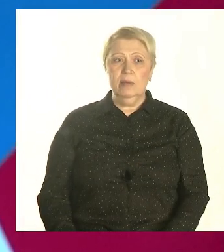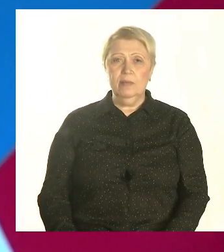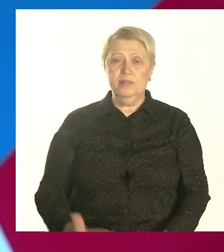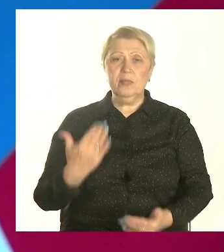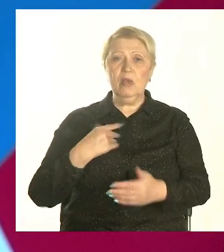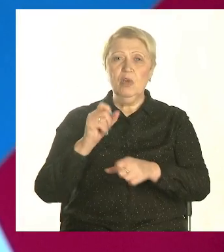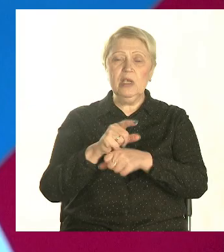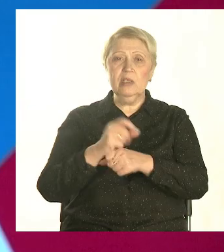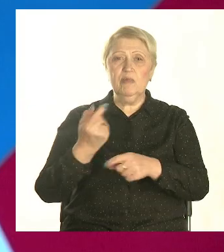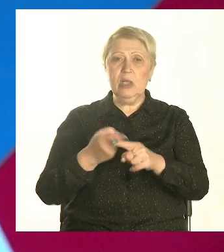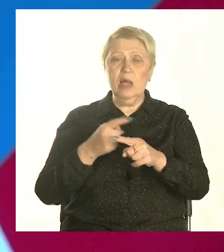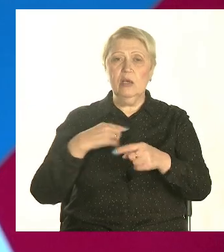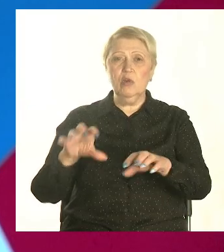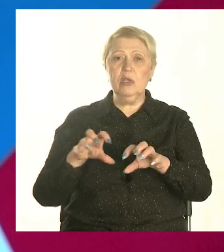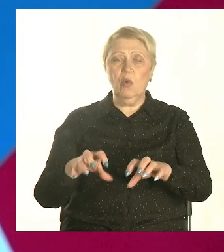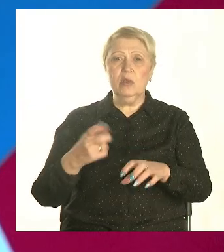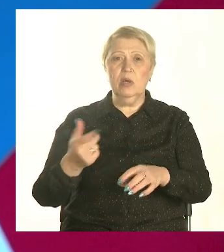запуска мусорной реформы